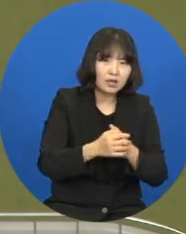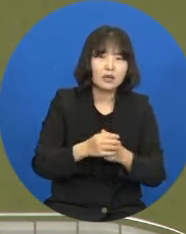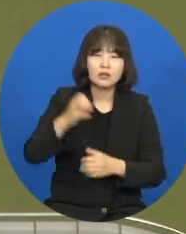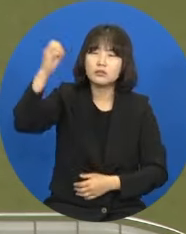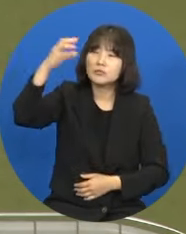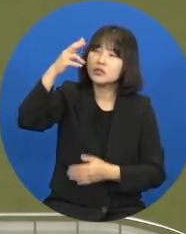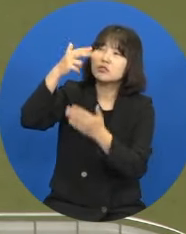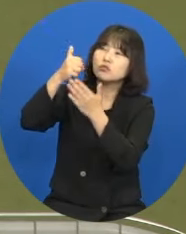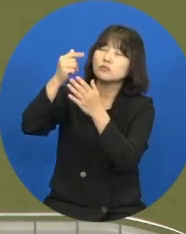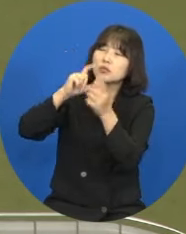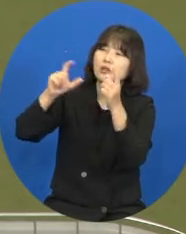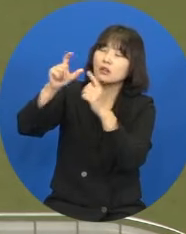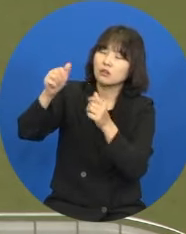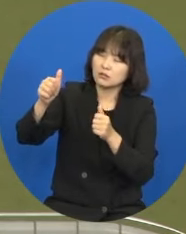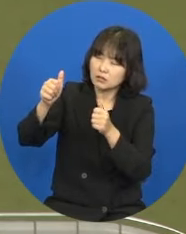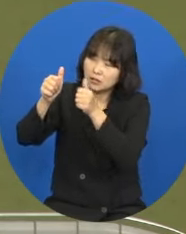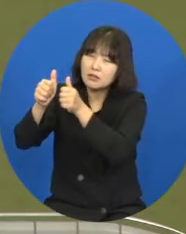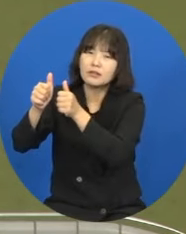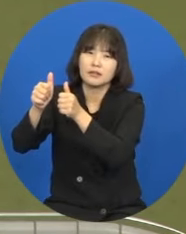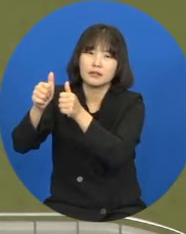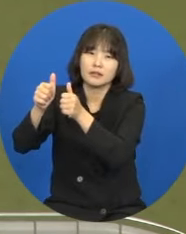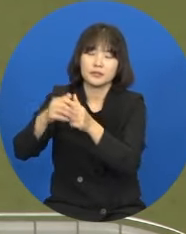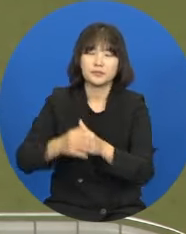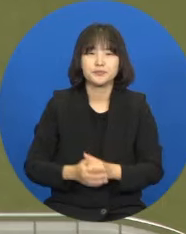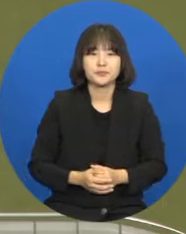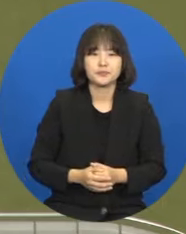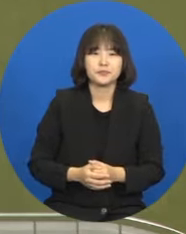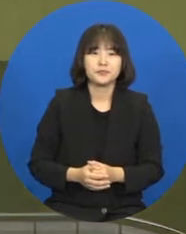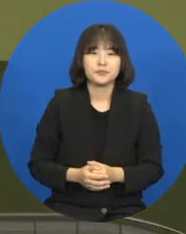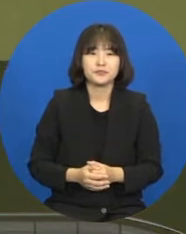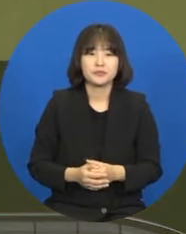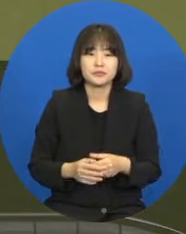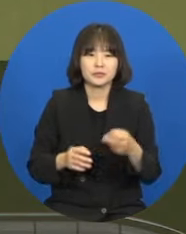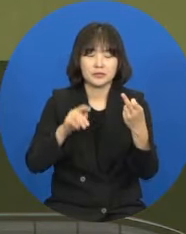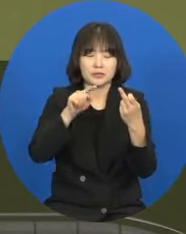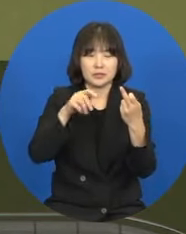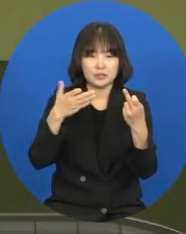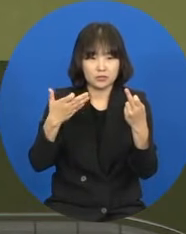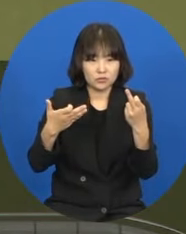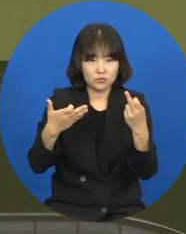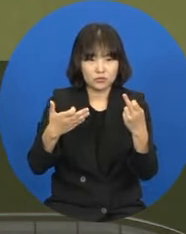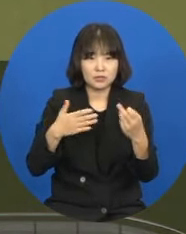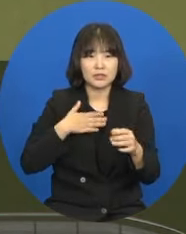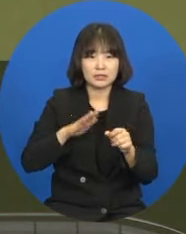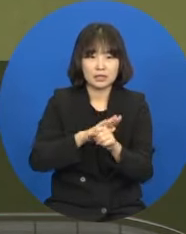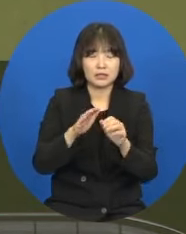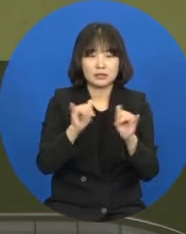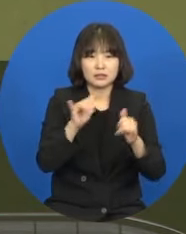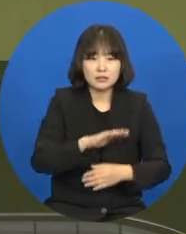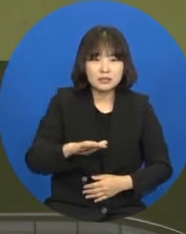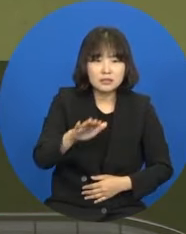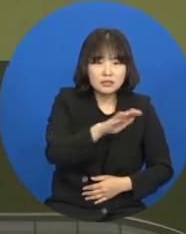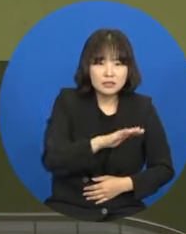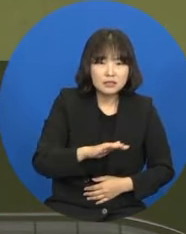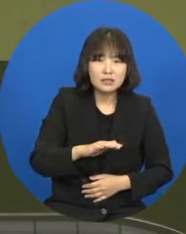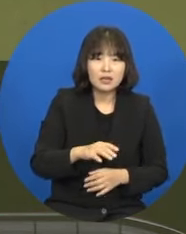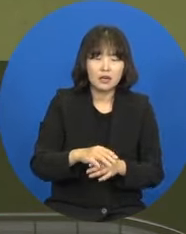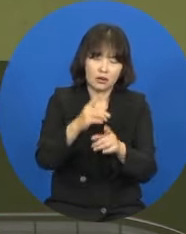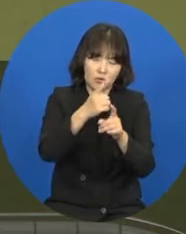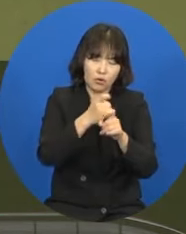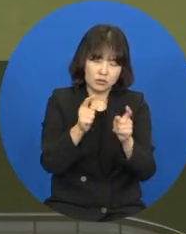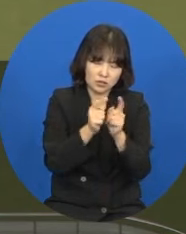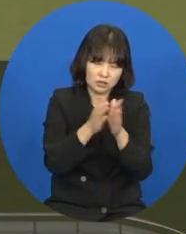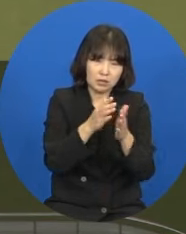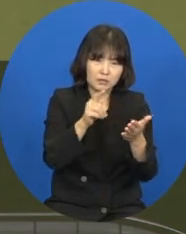더 는 거예요 로마서 12장에 19절 내 사랑한 자들아 너희가 친히 원소를 갚지 말고 하나님의 진노하심이 맡기라 기록되었을